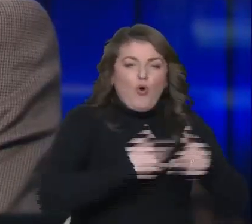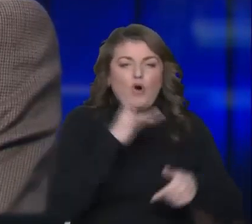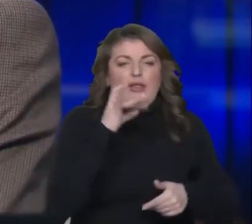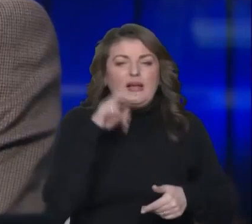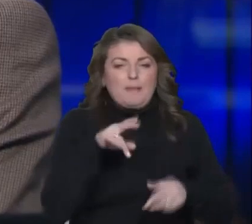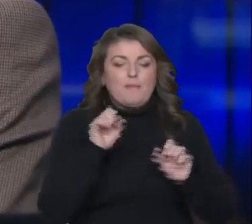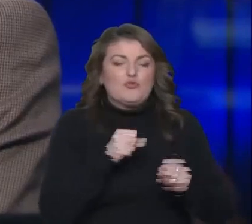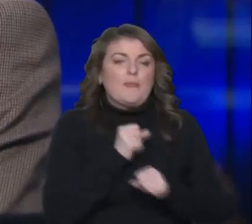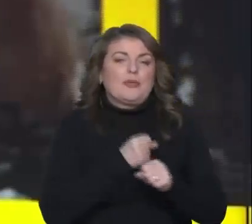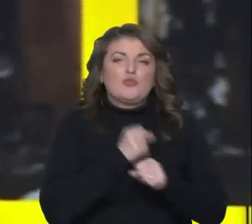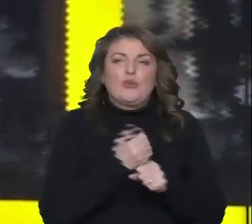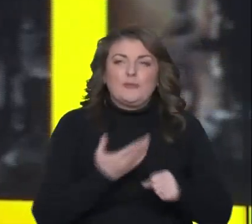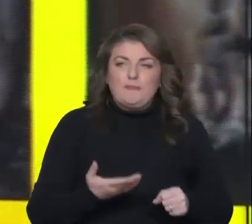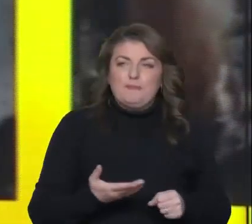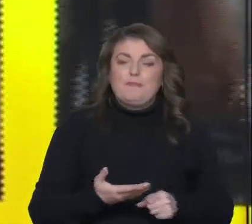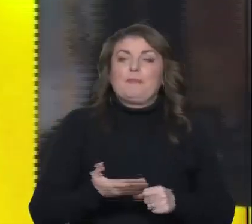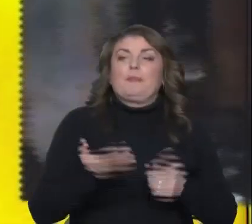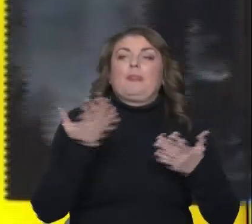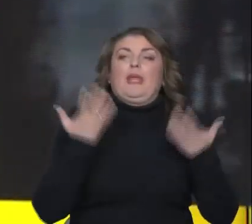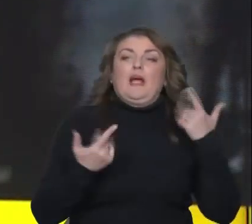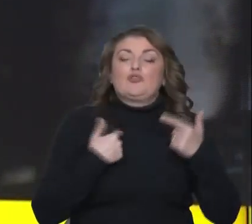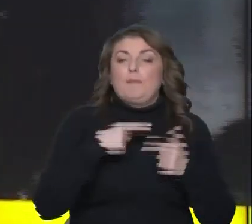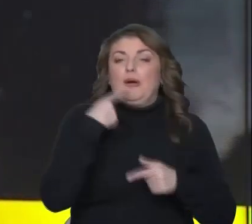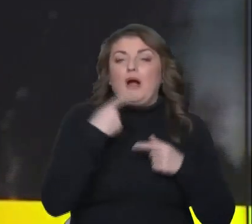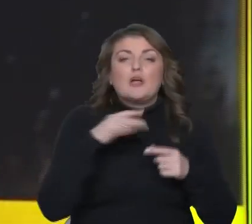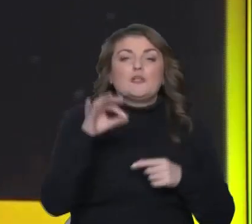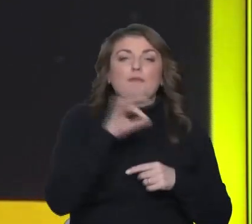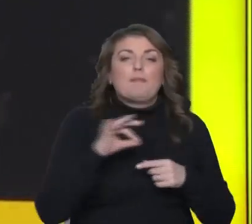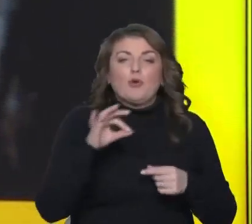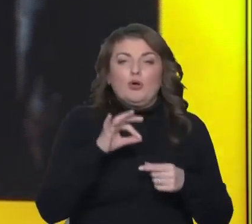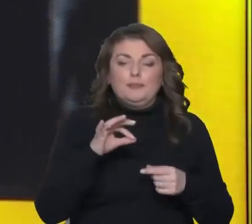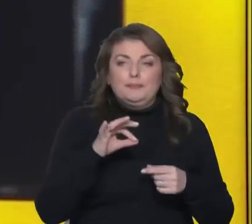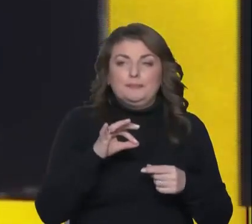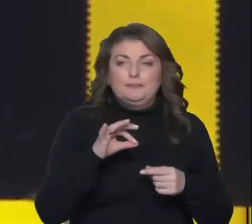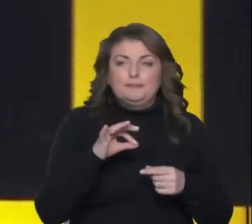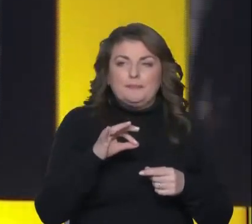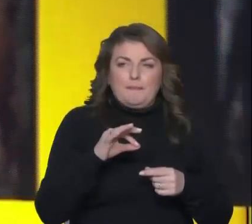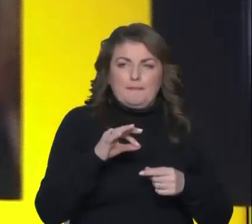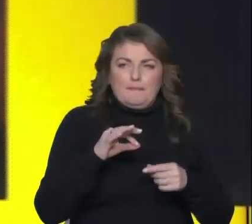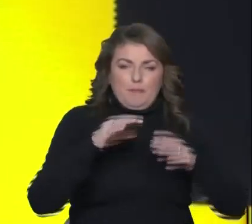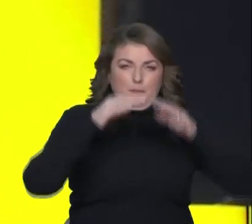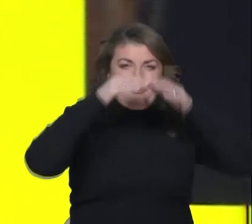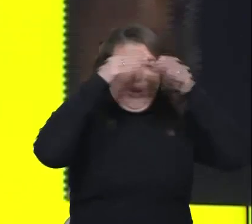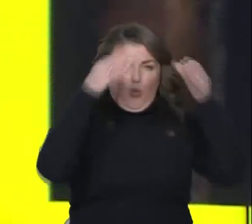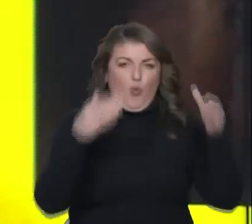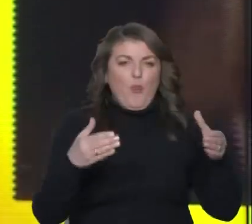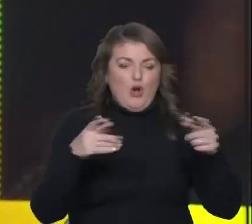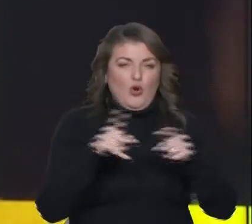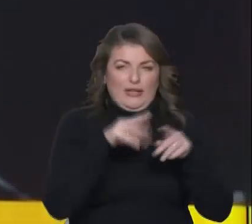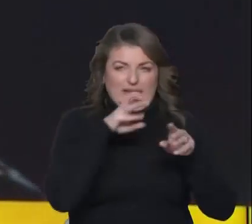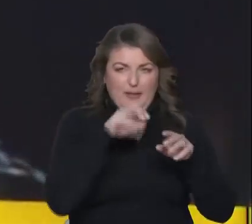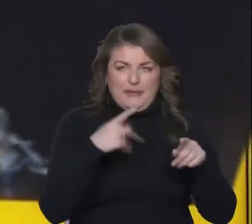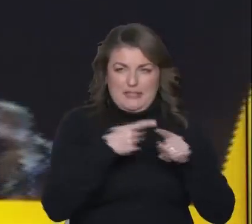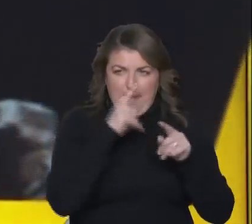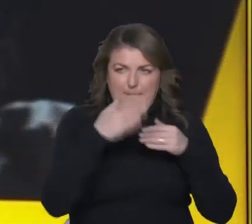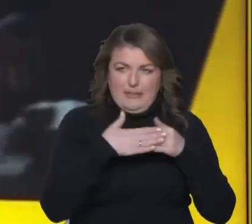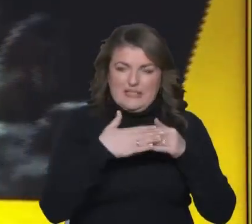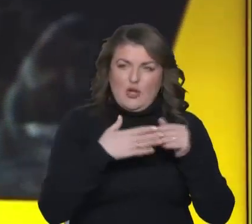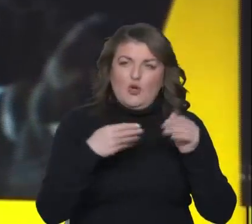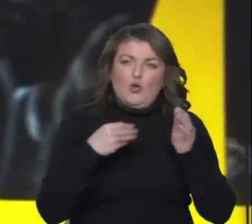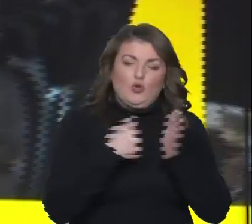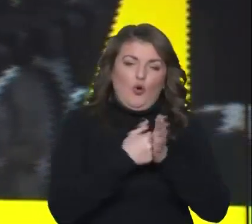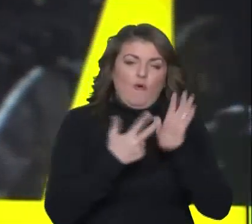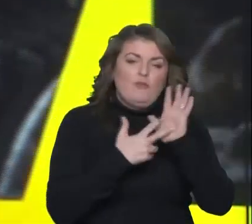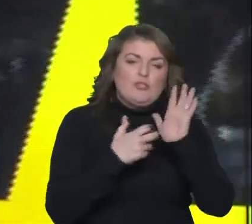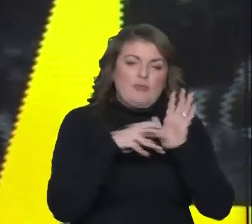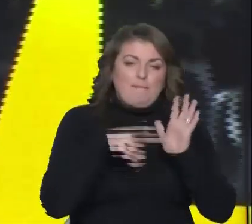може працювати він? Ну, якщо ми кажемо про купольного типу, то це близько там до